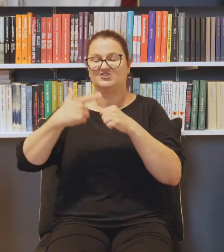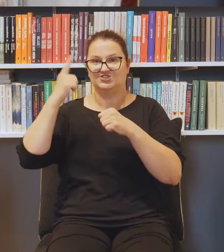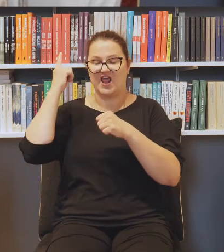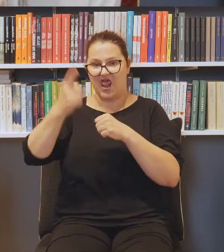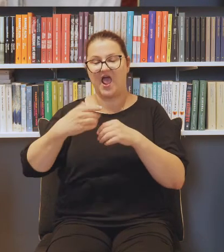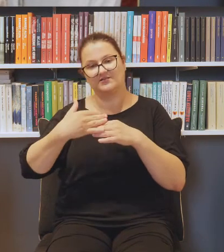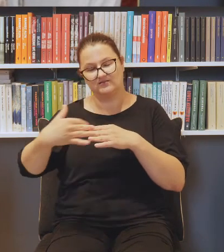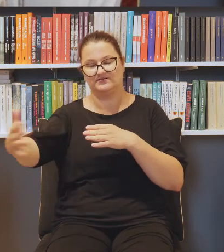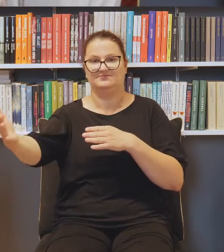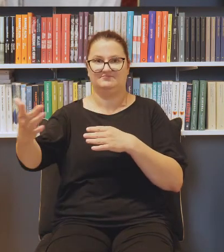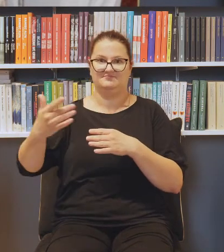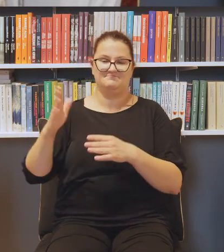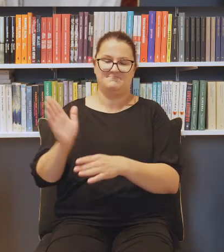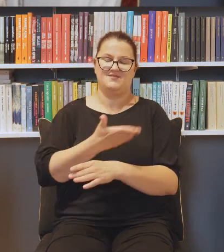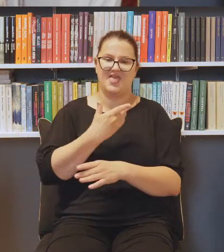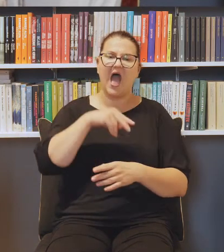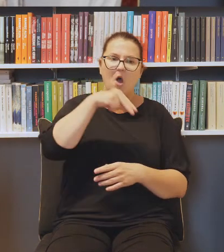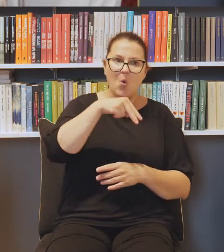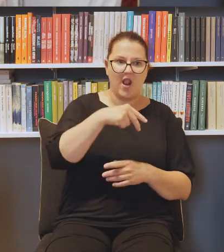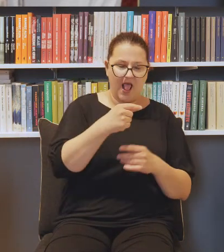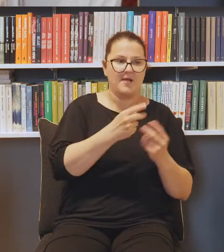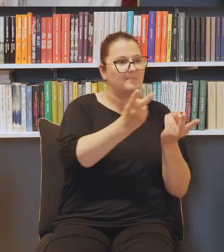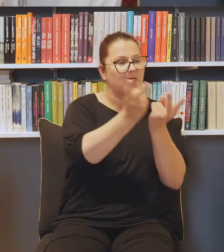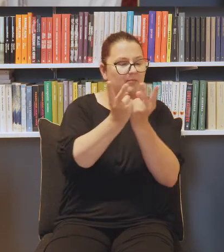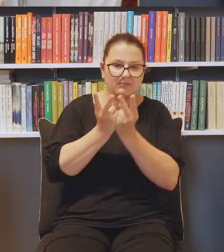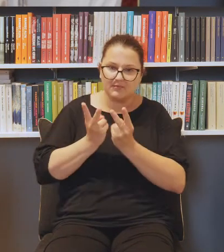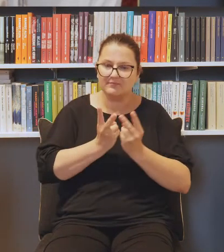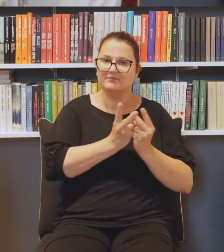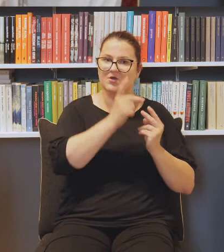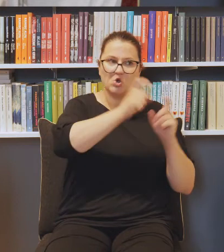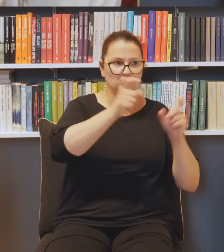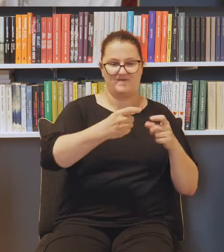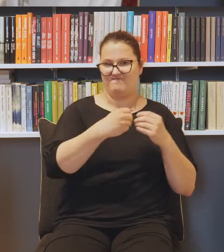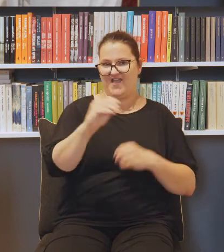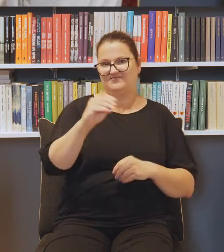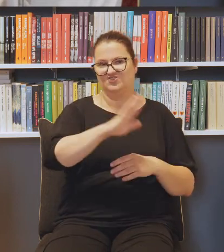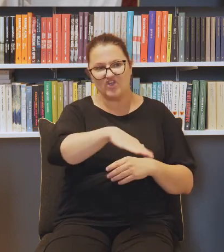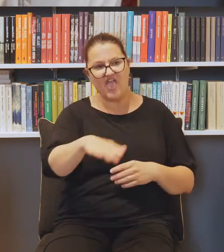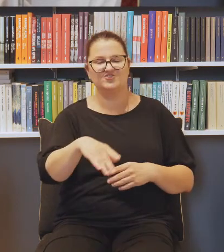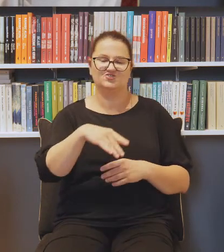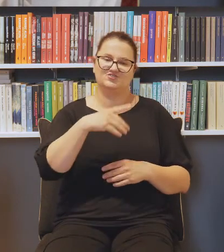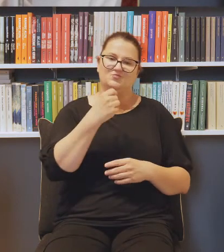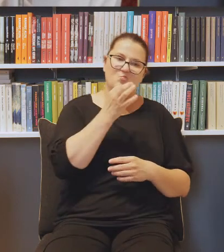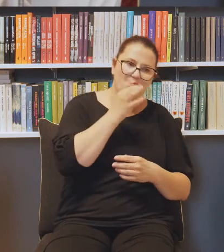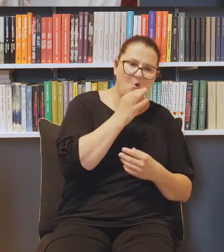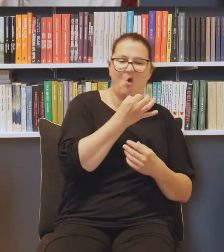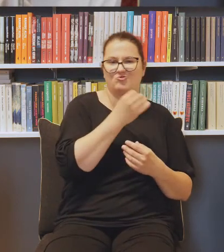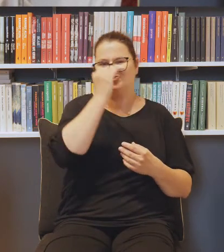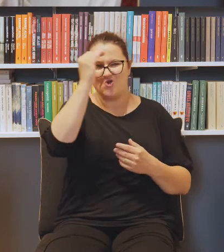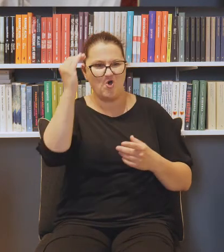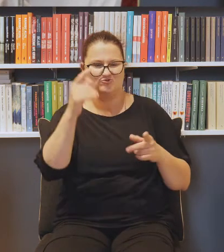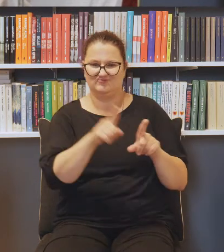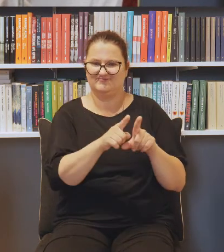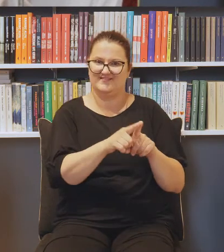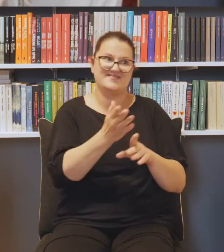w Polsce jest do niego. A do Uli myślę jest jednak więcej podobnych dzieci, nastolatków i młodych dorosłych, którzy byli kiedyś